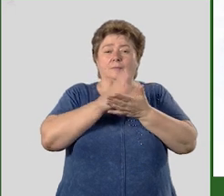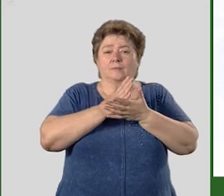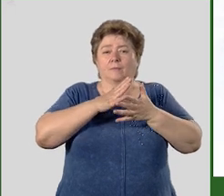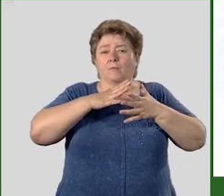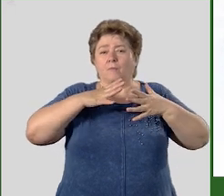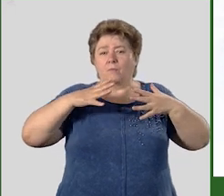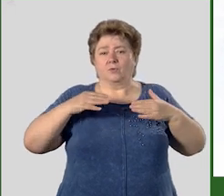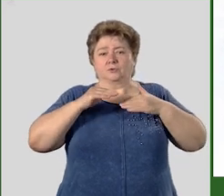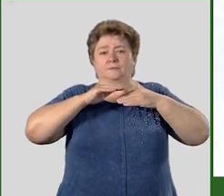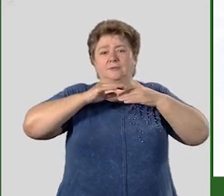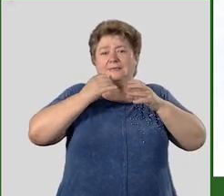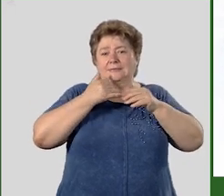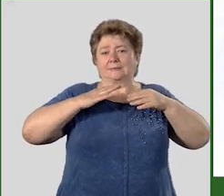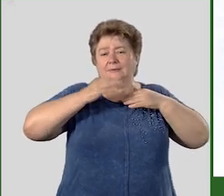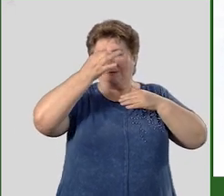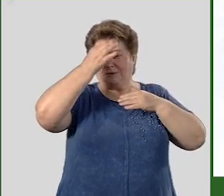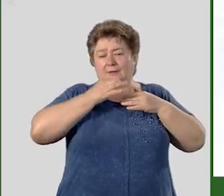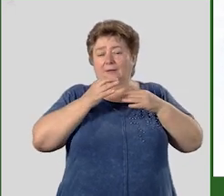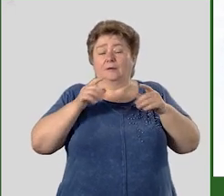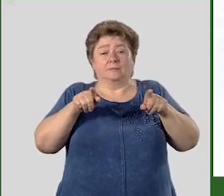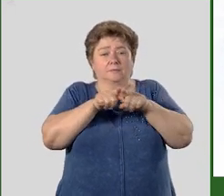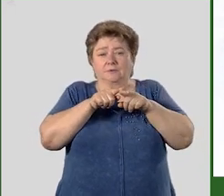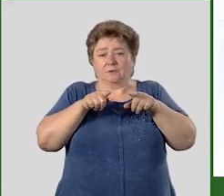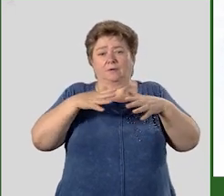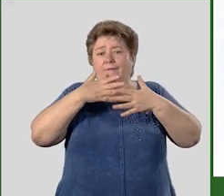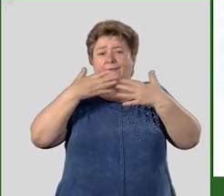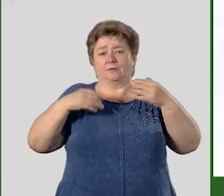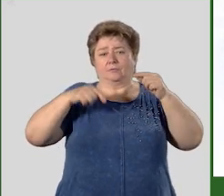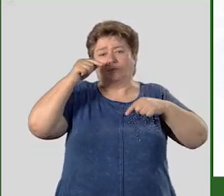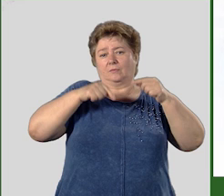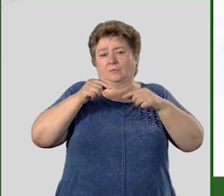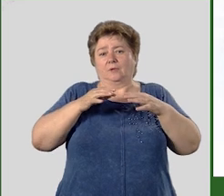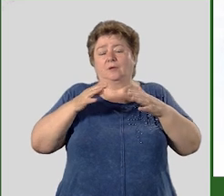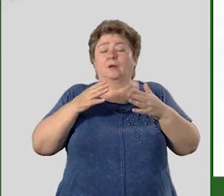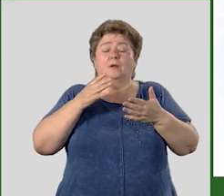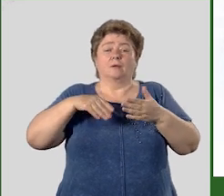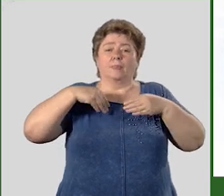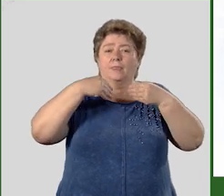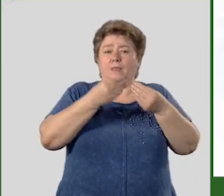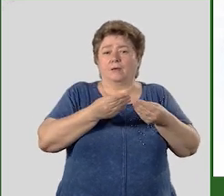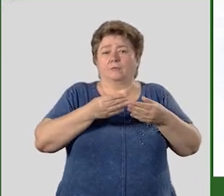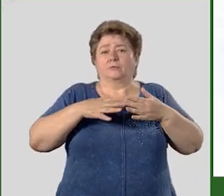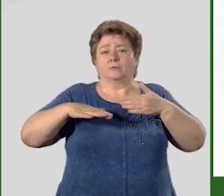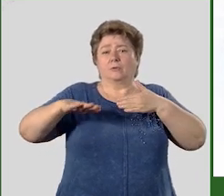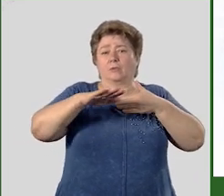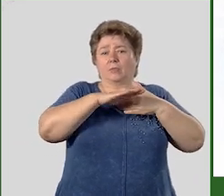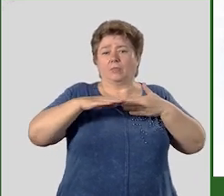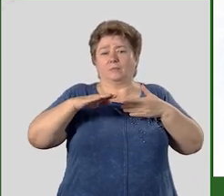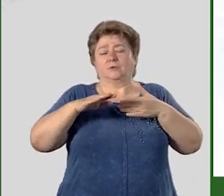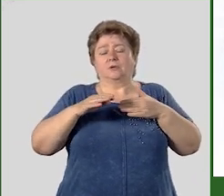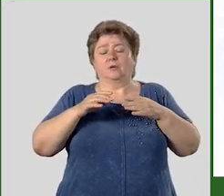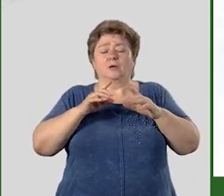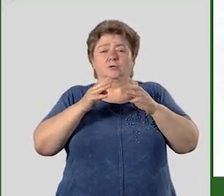преобладание равнинного рельефа и неравномерное распределение осадков обуславливают на материке